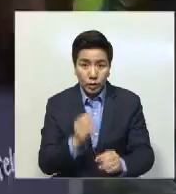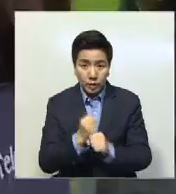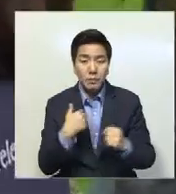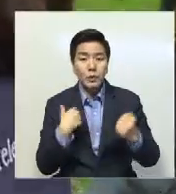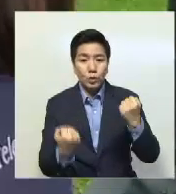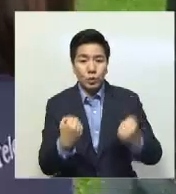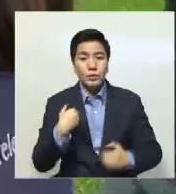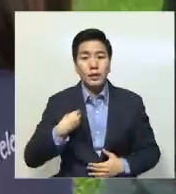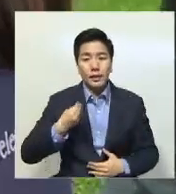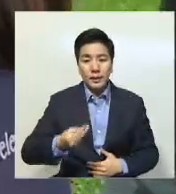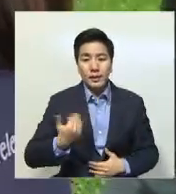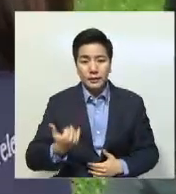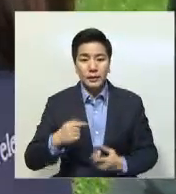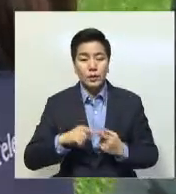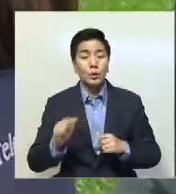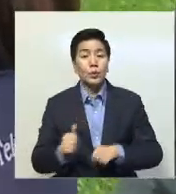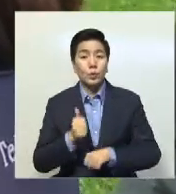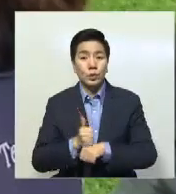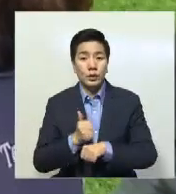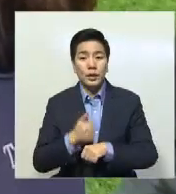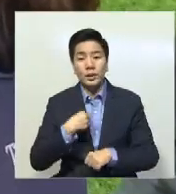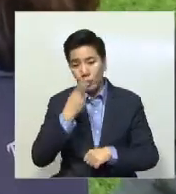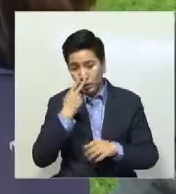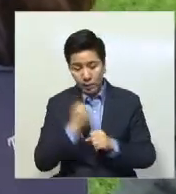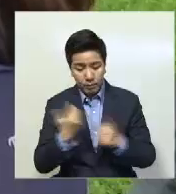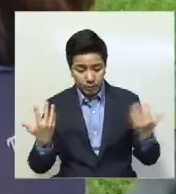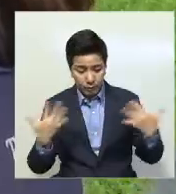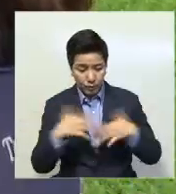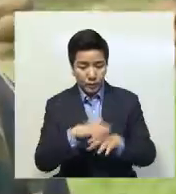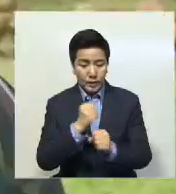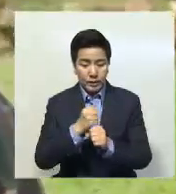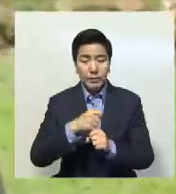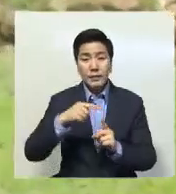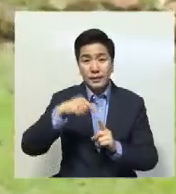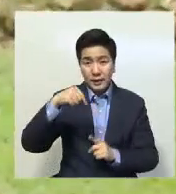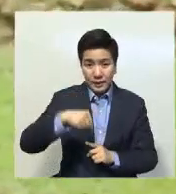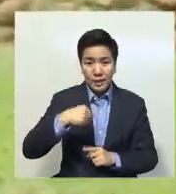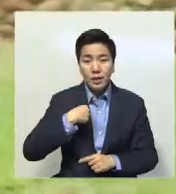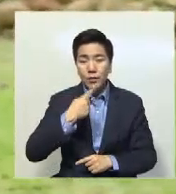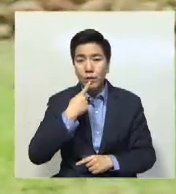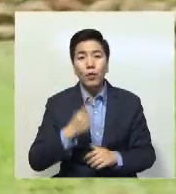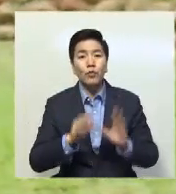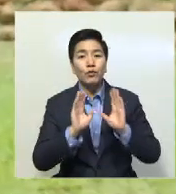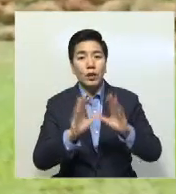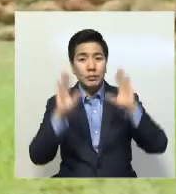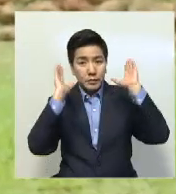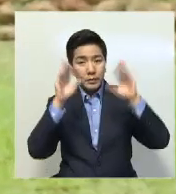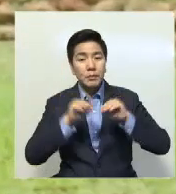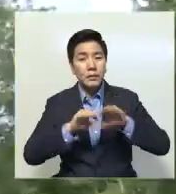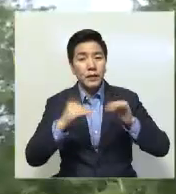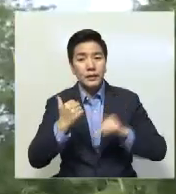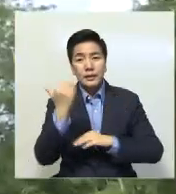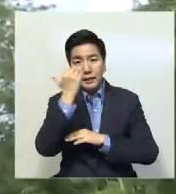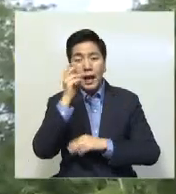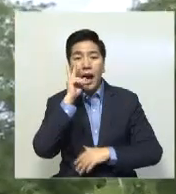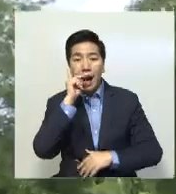ถยนต์ นอกจากนี้ทางหัวหน้าพื้นที่อุทยานแบบบูรณาการอุทยานแห่งชาติแก่งกระจานยังได้ฝากประชาสัมพันธ์ผ่านท